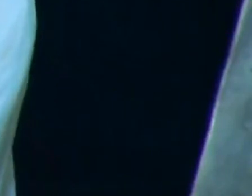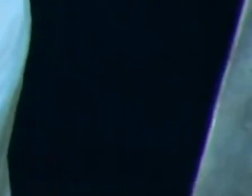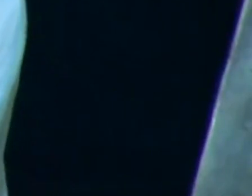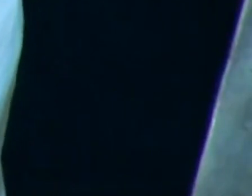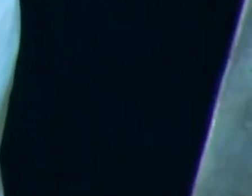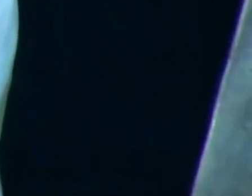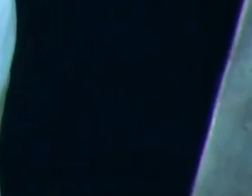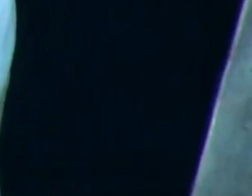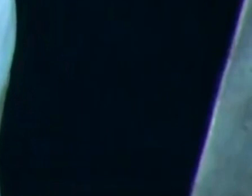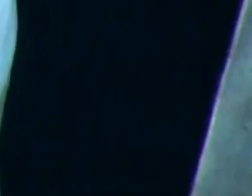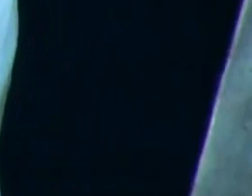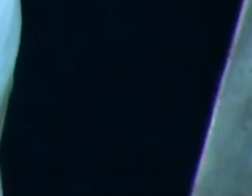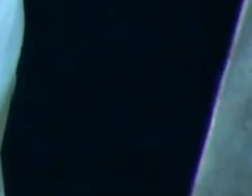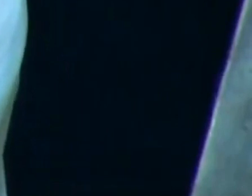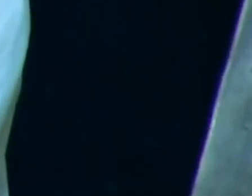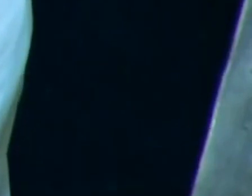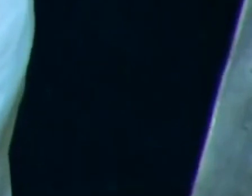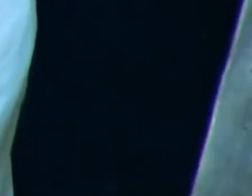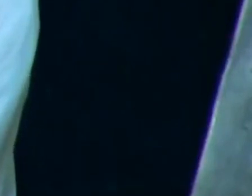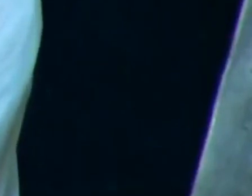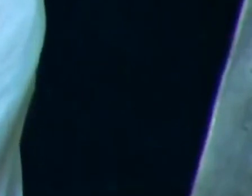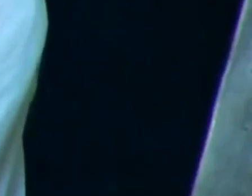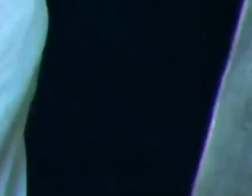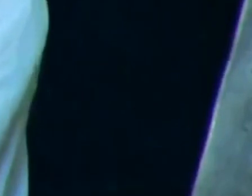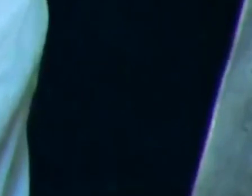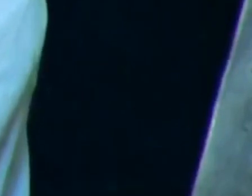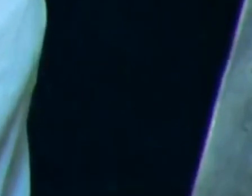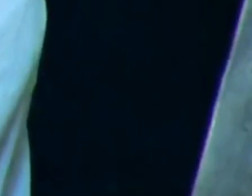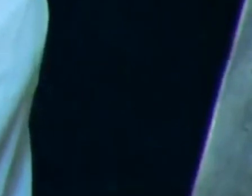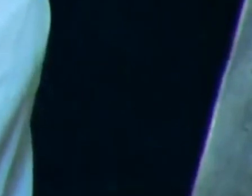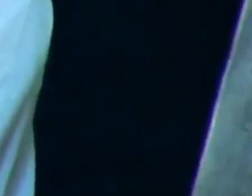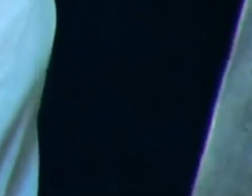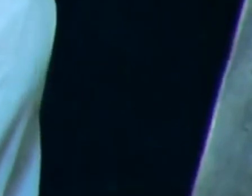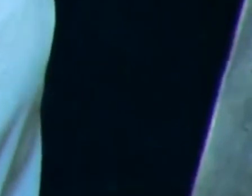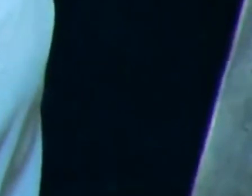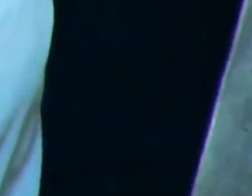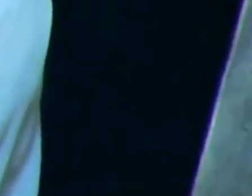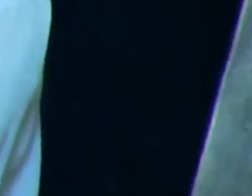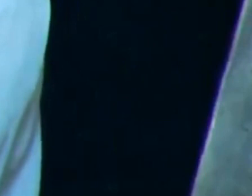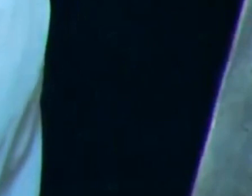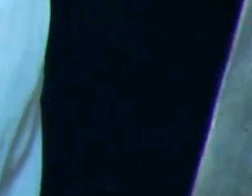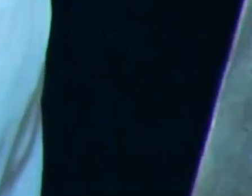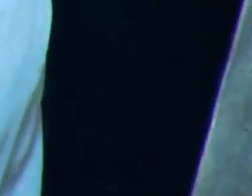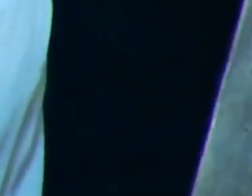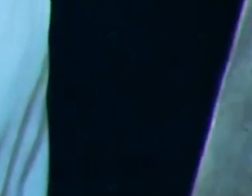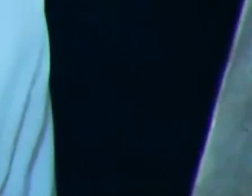Bismillahirrahmanirrahim. İnned dîne indallâhil islam. Sadakallâhul azîm.